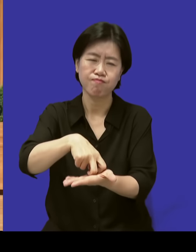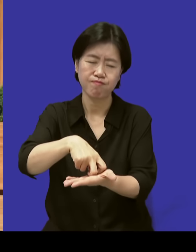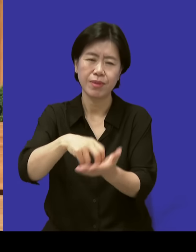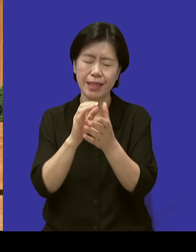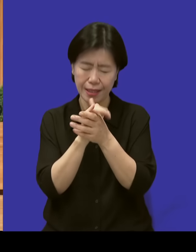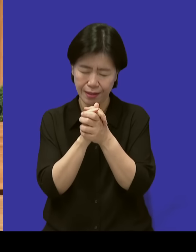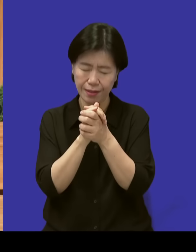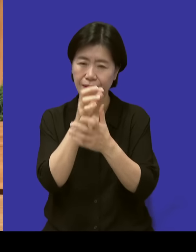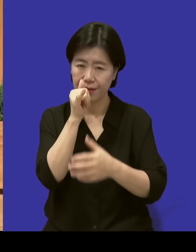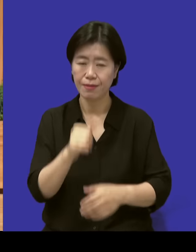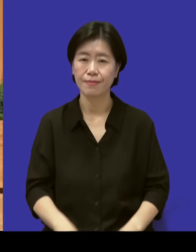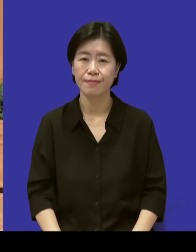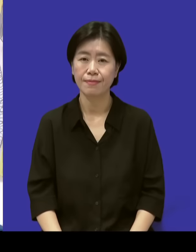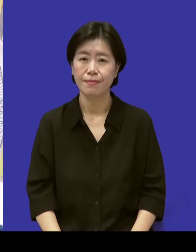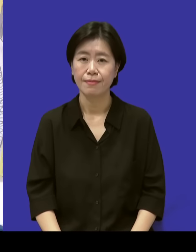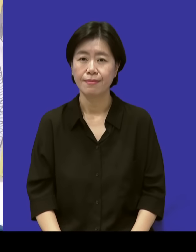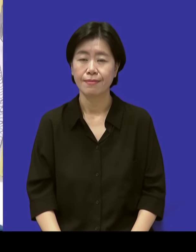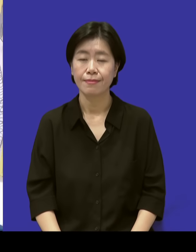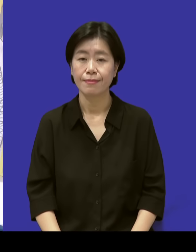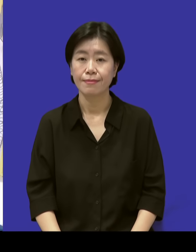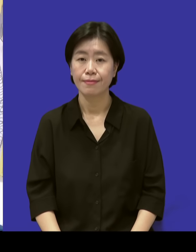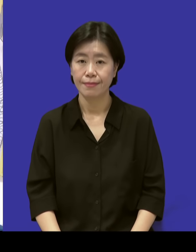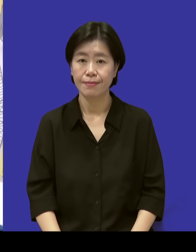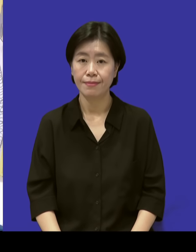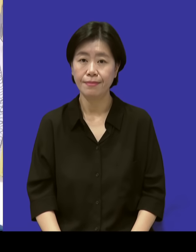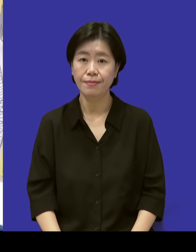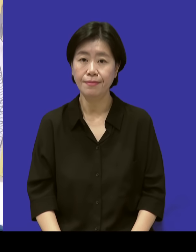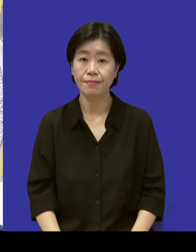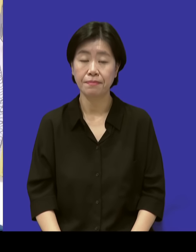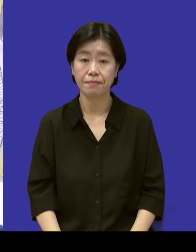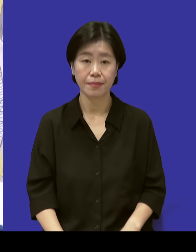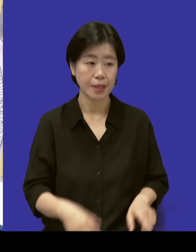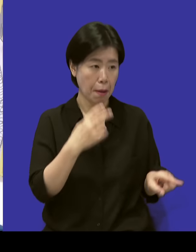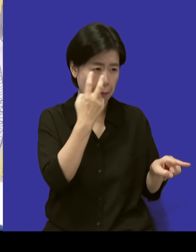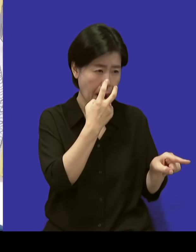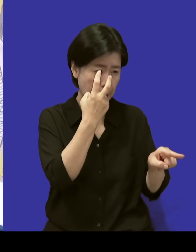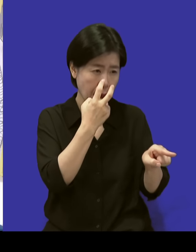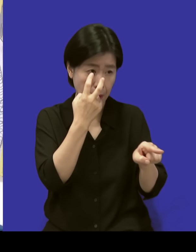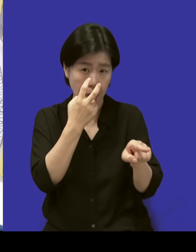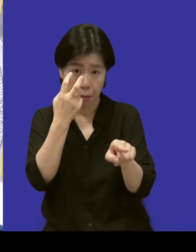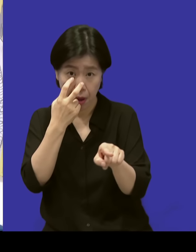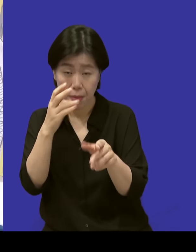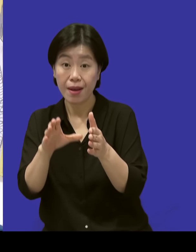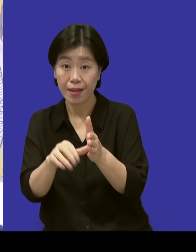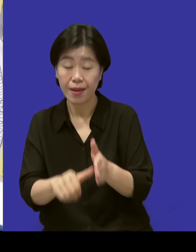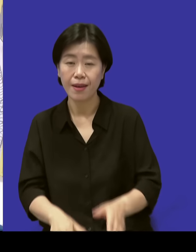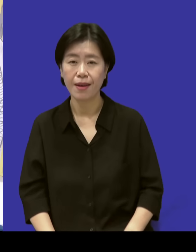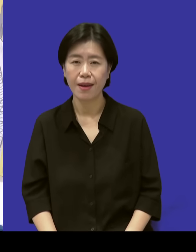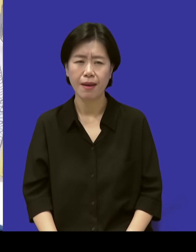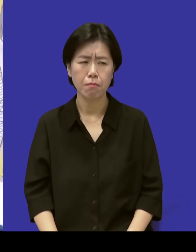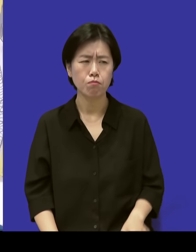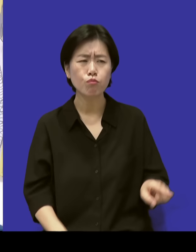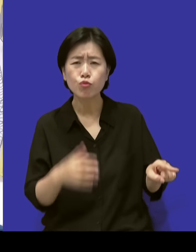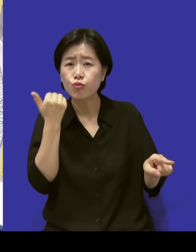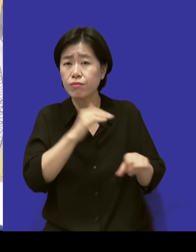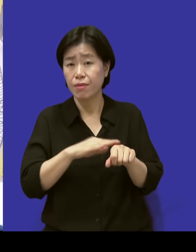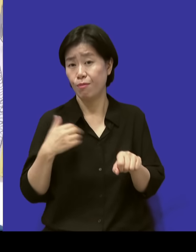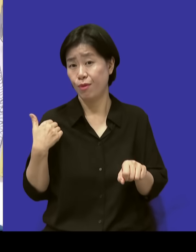해주세요. 기도를 하고 나서 이제 방순 차려야 되잖아요. 예. 그래서 한 방 한 방 가면서 누군지 모르지만 하나님,